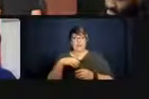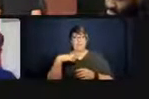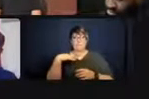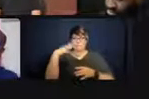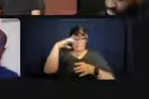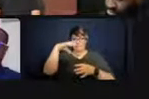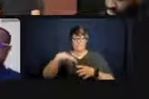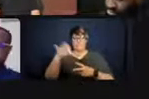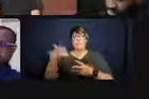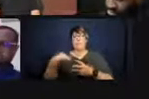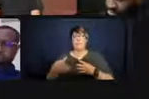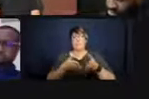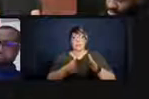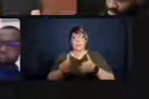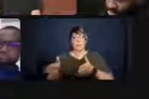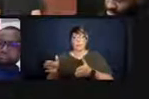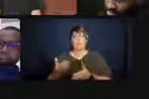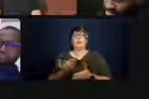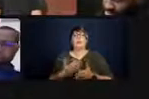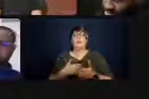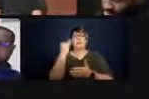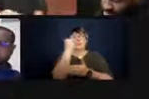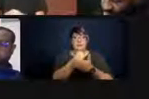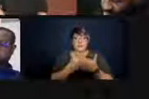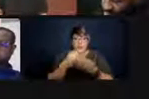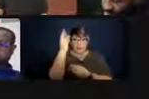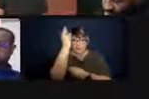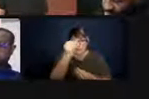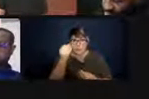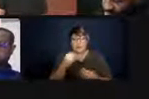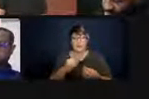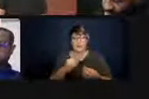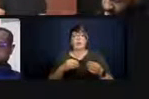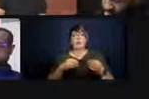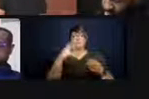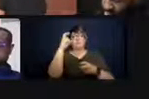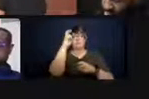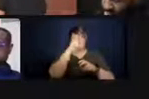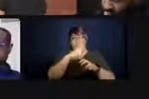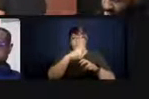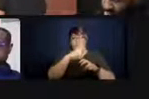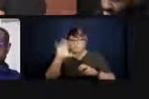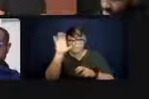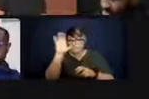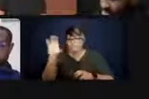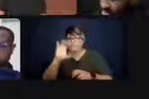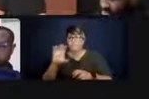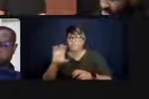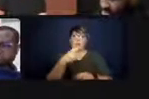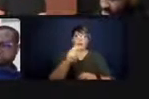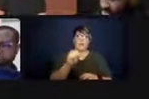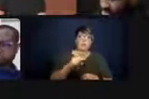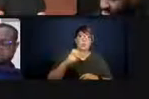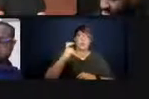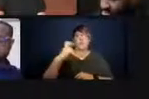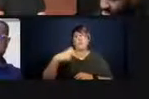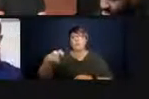وفي الفصل السابع والثامن طبعا نرى بأن الأنشطة تختلف، وهنالك